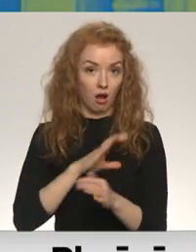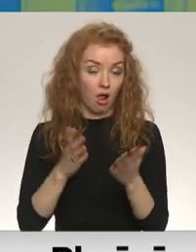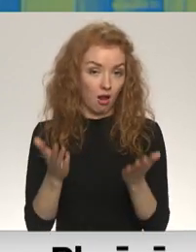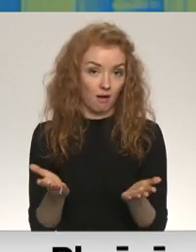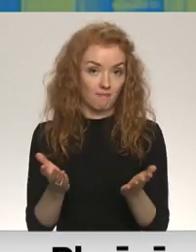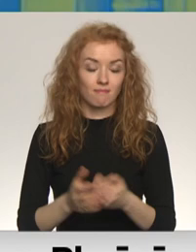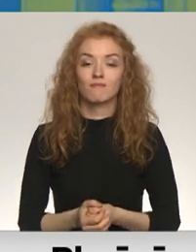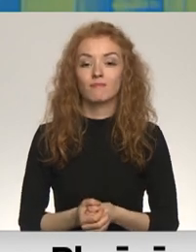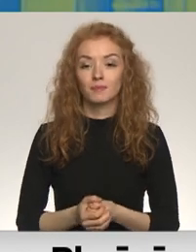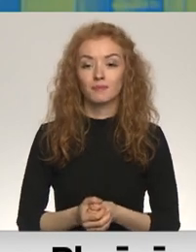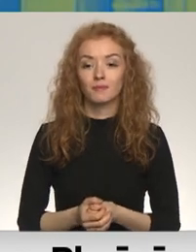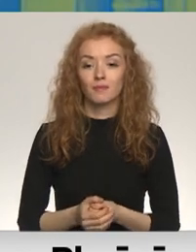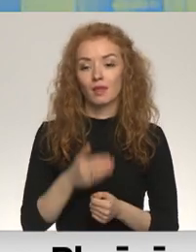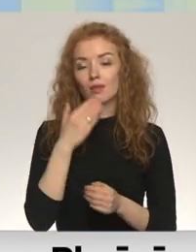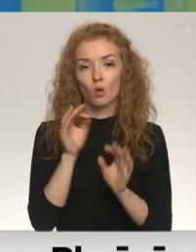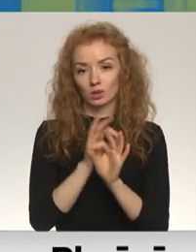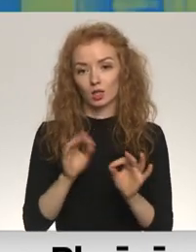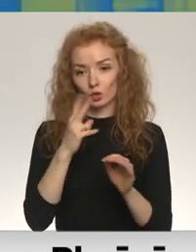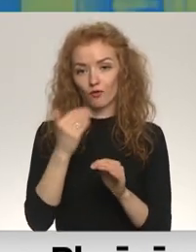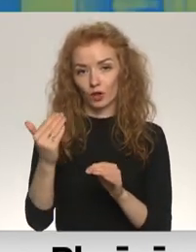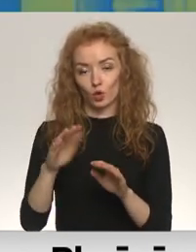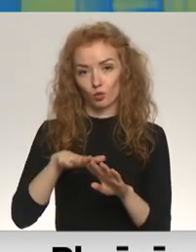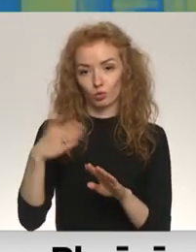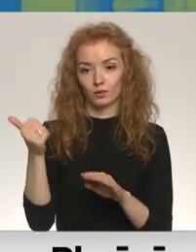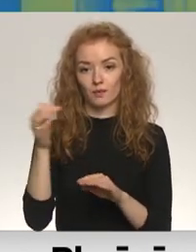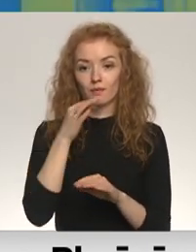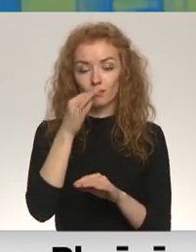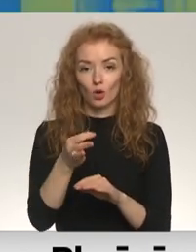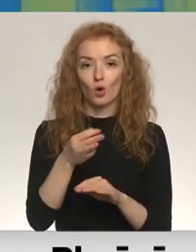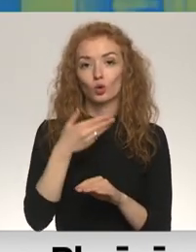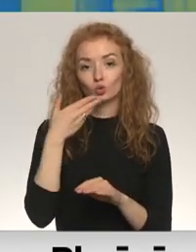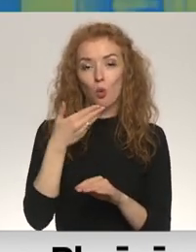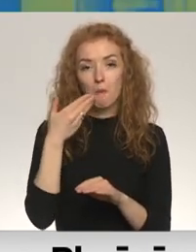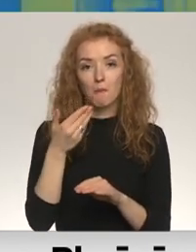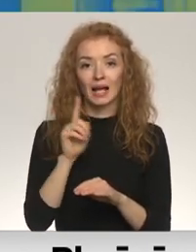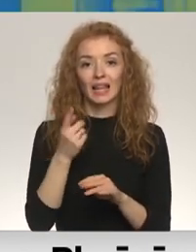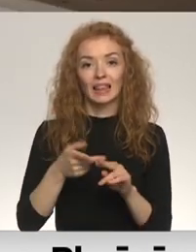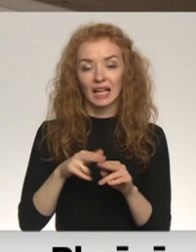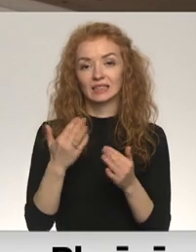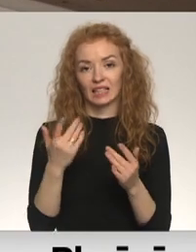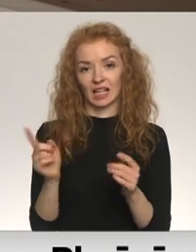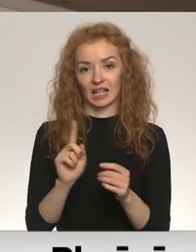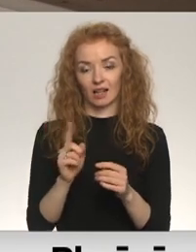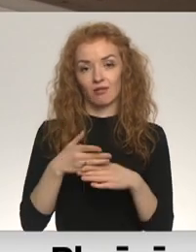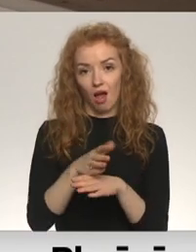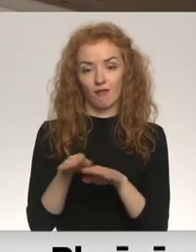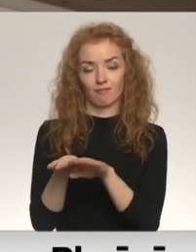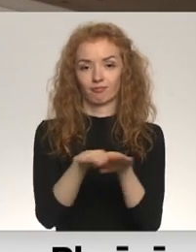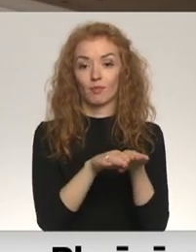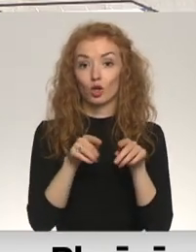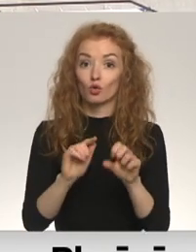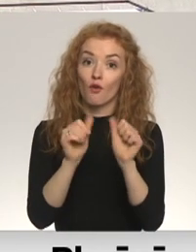ir, nav smuk no viņa puses. Zupas katlā ir tik daudz zupas, cik viņi ir. Ja? Tāpat laikā šo modeli